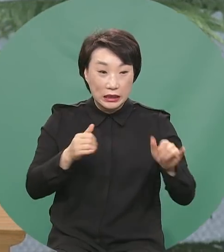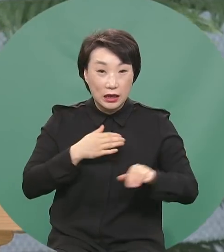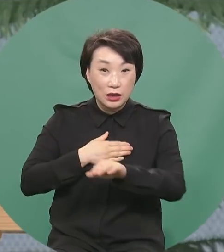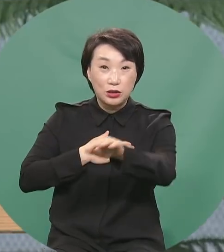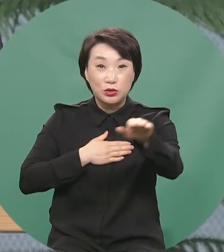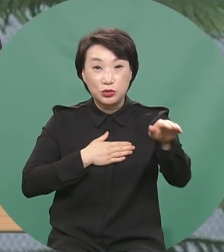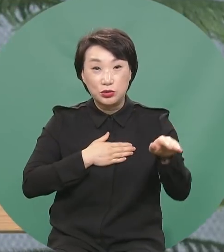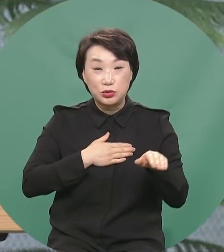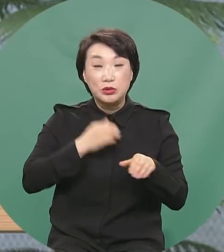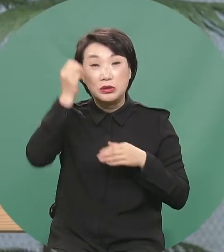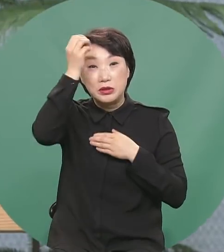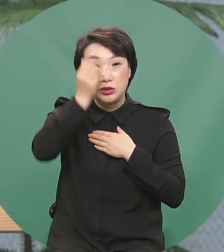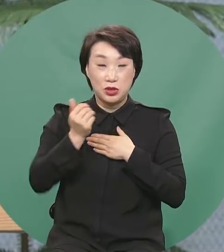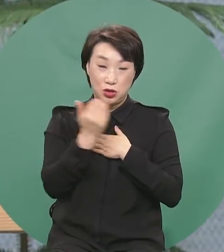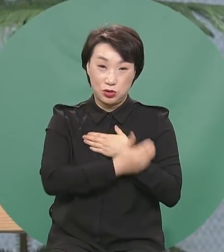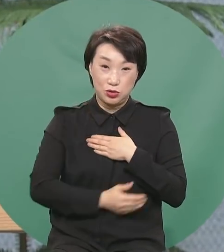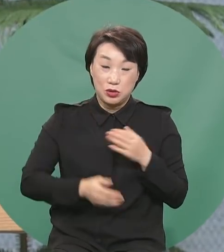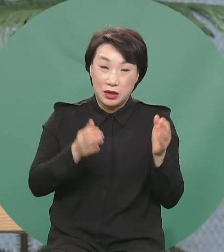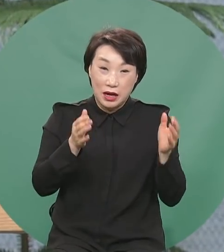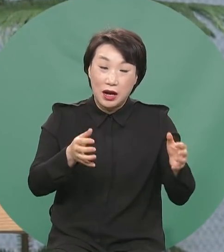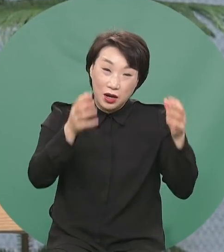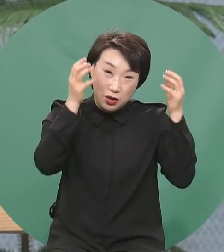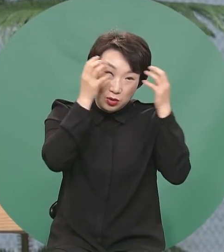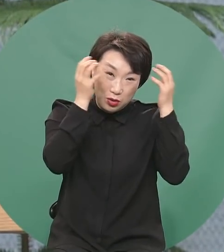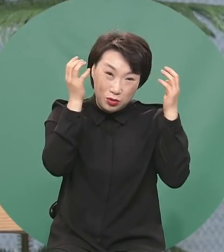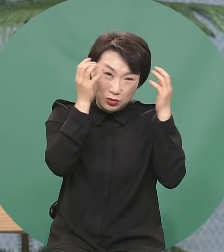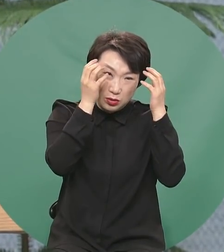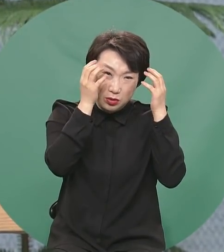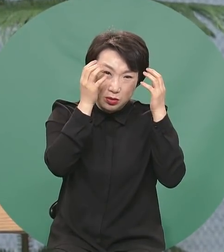인간의 영육 간의 고통을